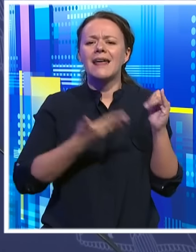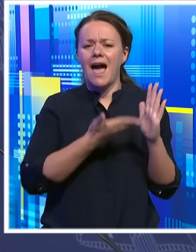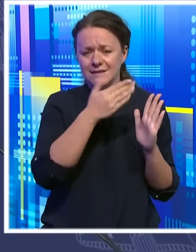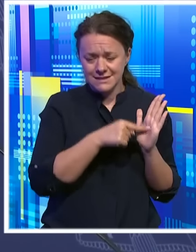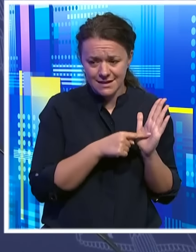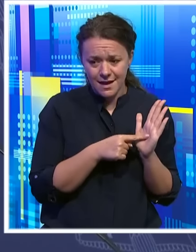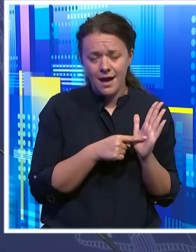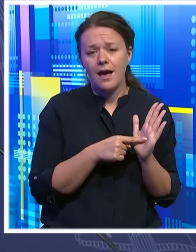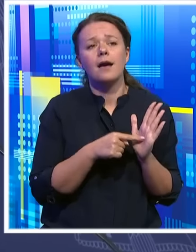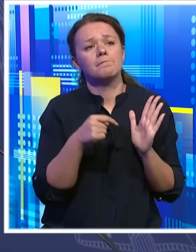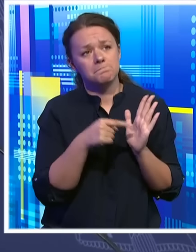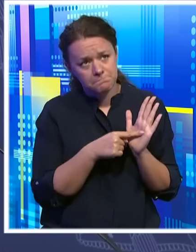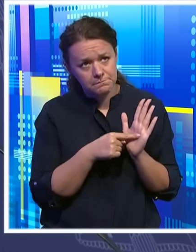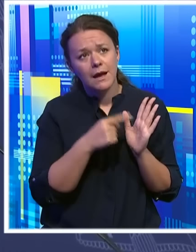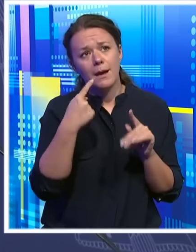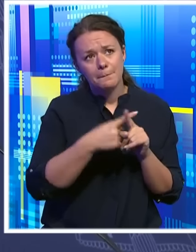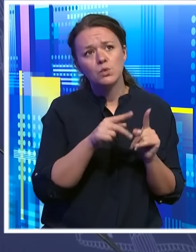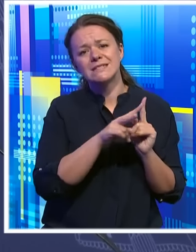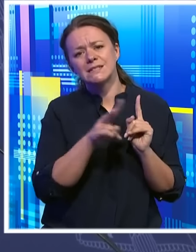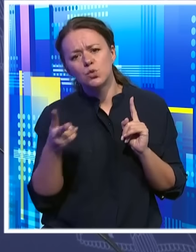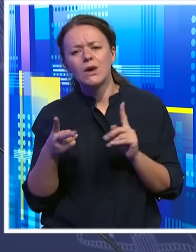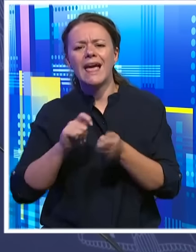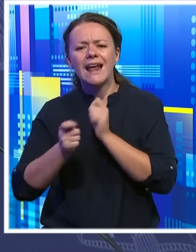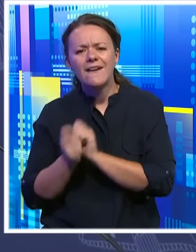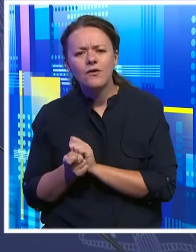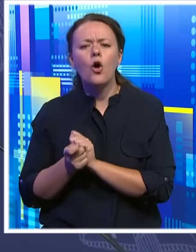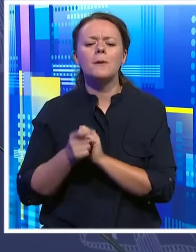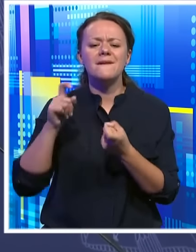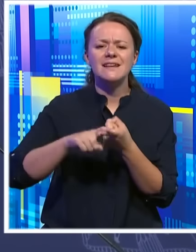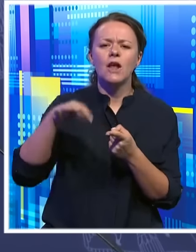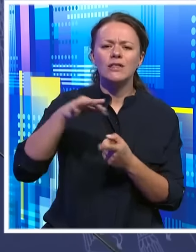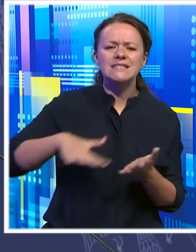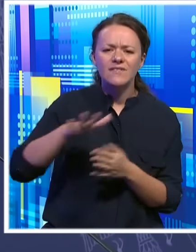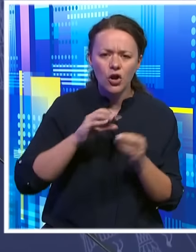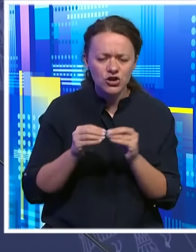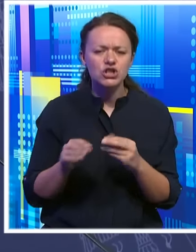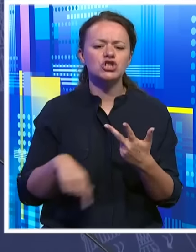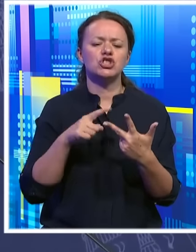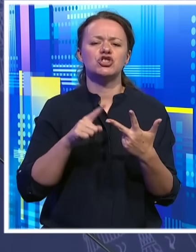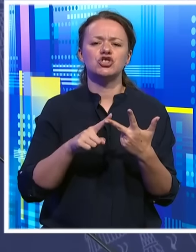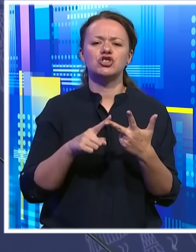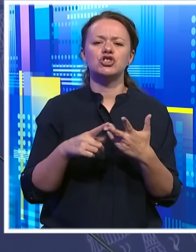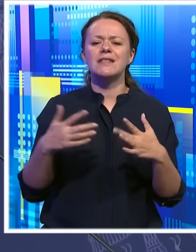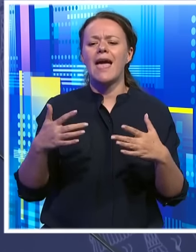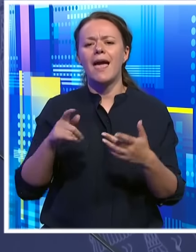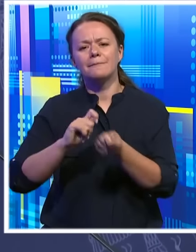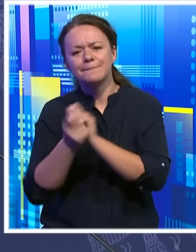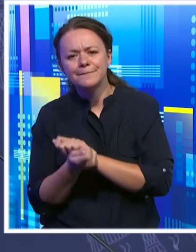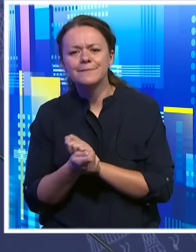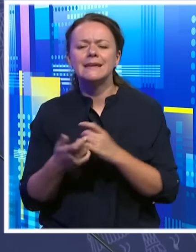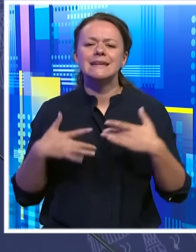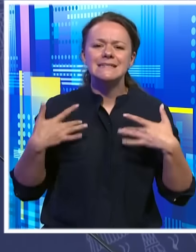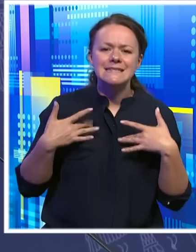ne samo agendu rasta, već i za sve ove reforme oko jedinstvenog tržišta i oko zelenih linija, zelenih